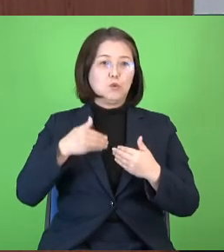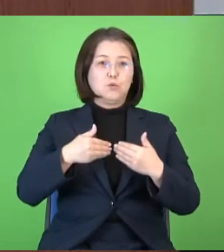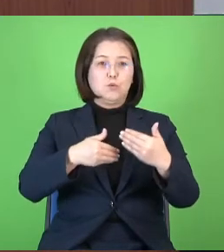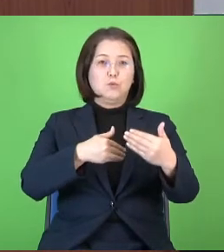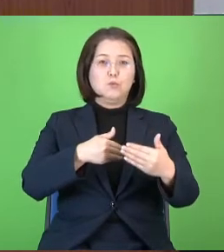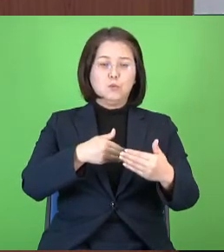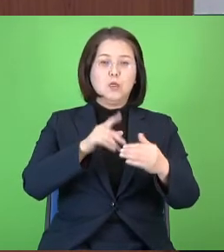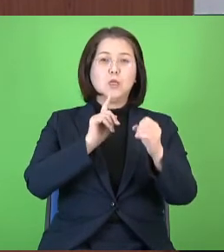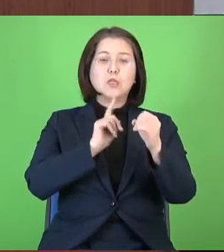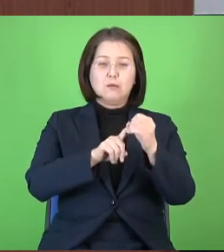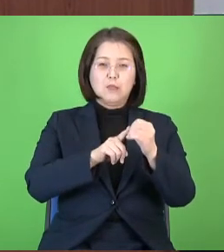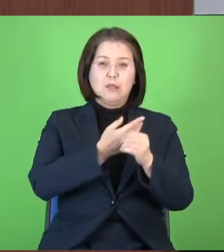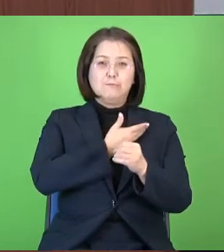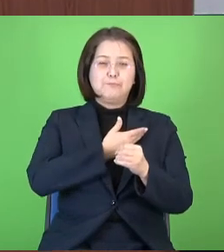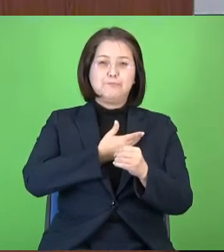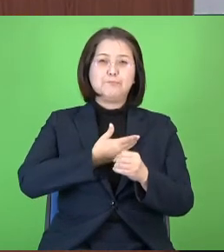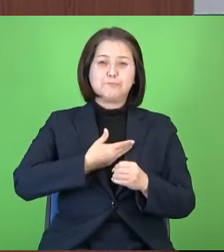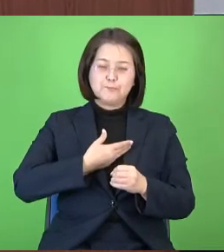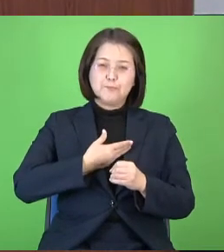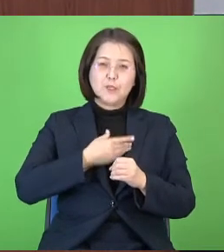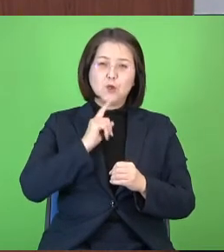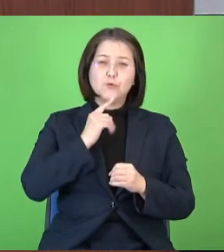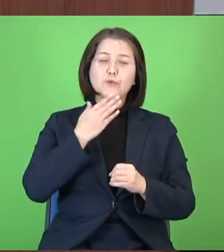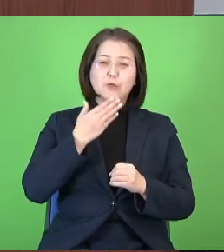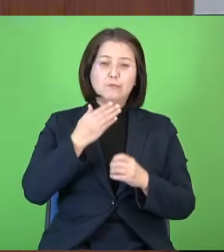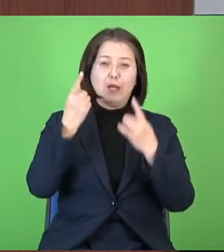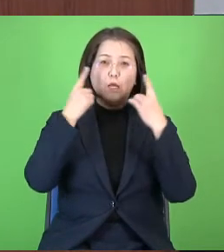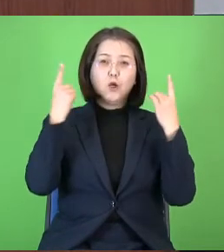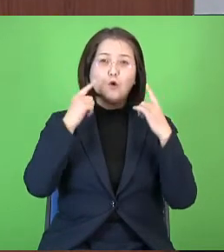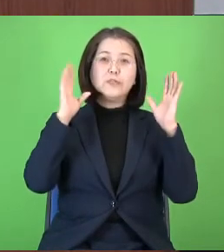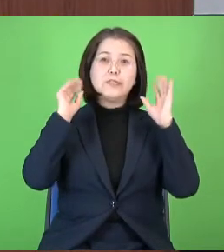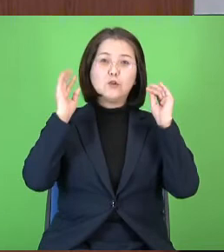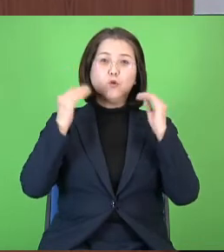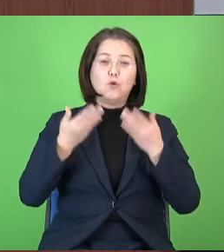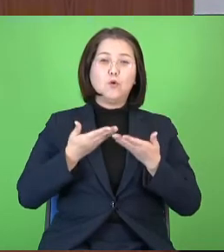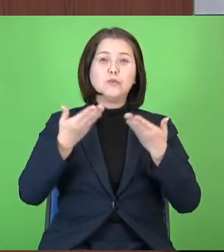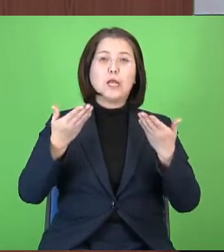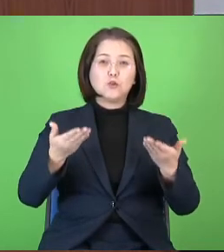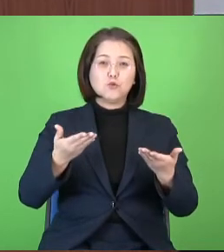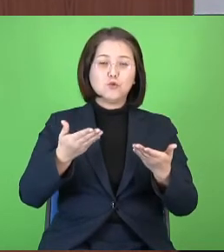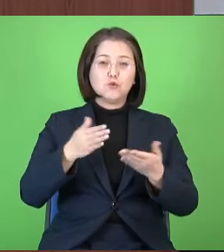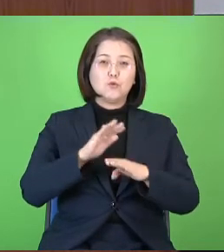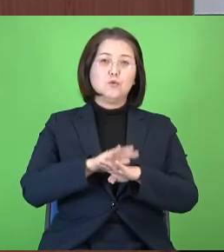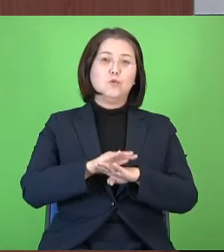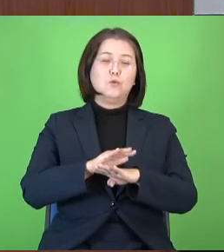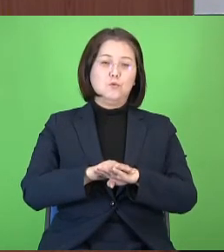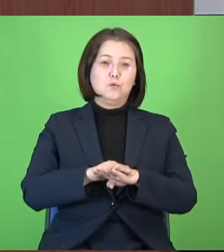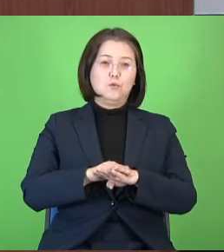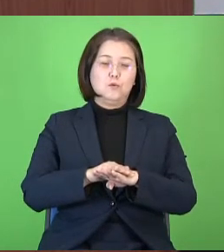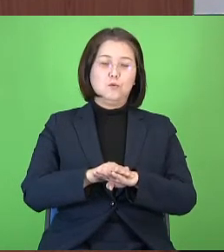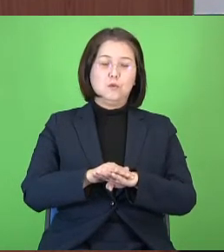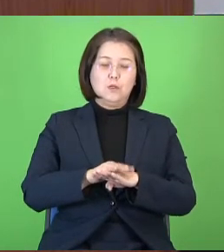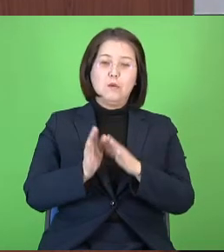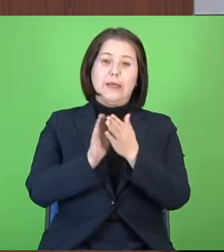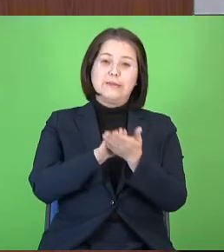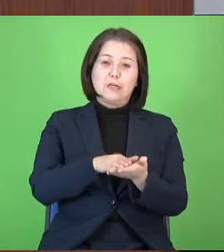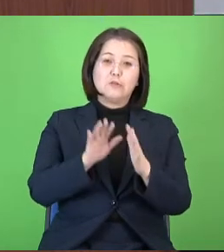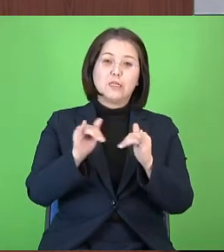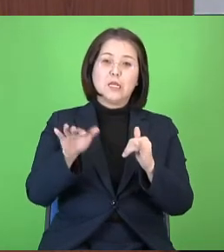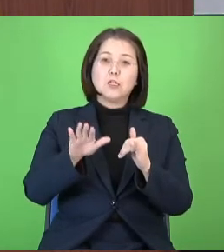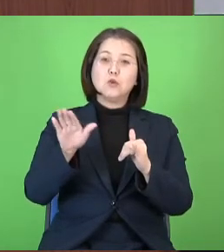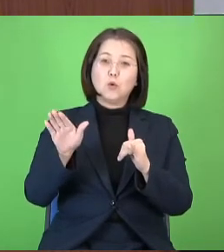球一転人数に登るときにその球場活動を効率的にまた迅速に行うため